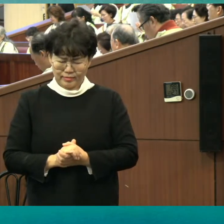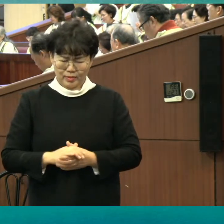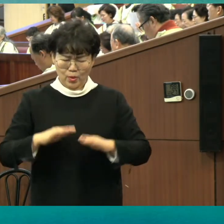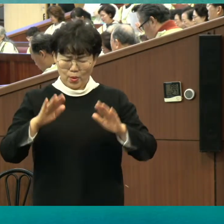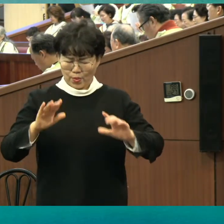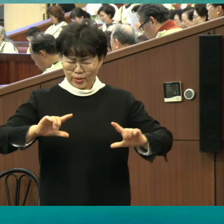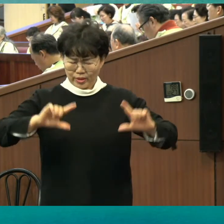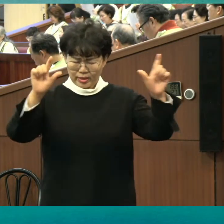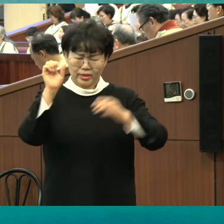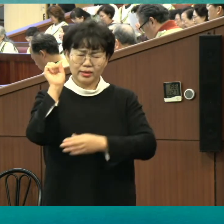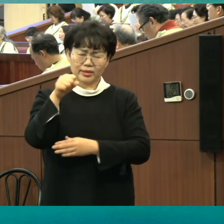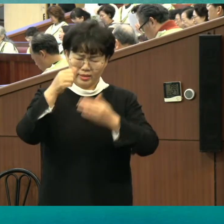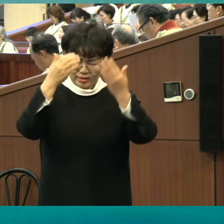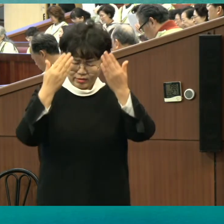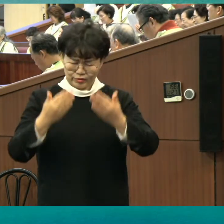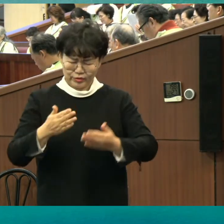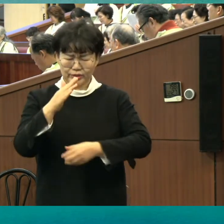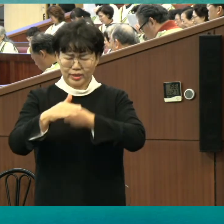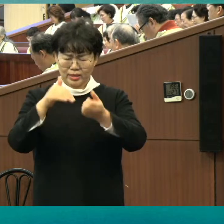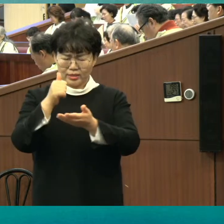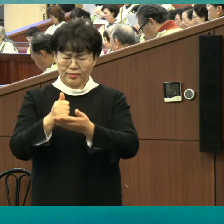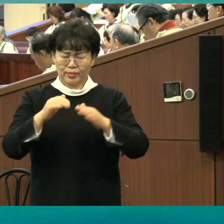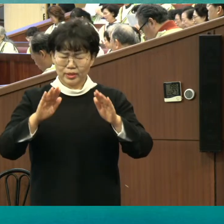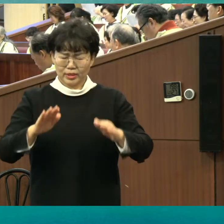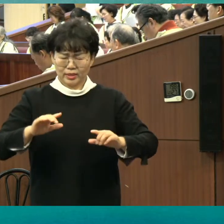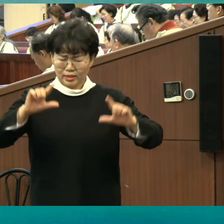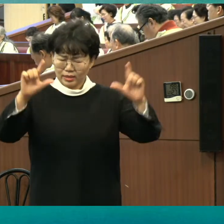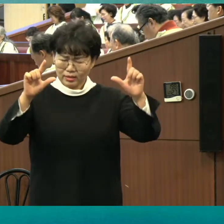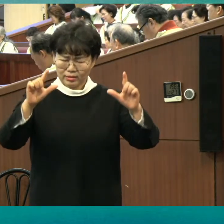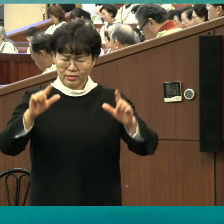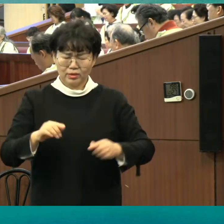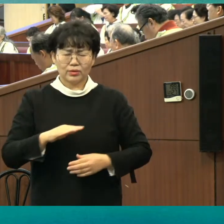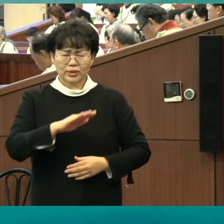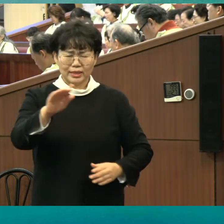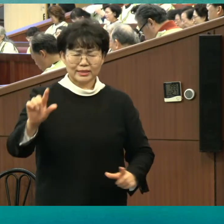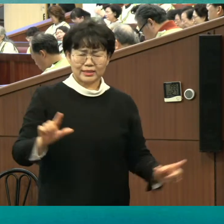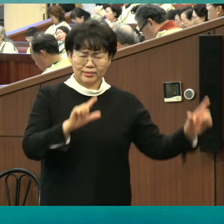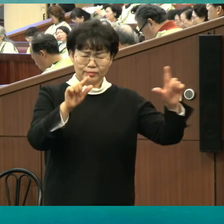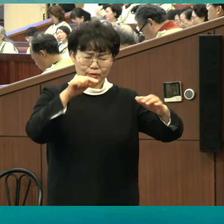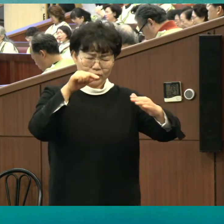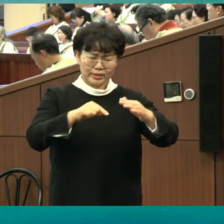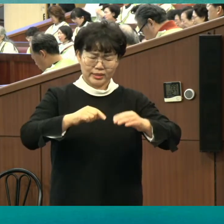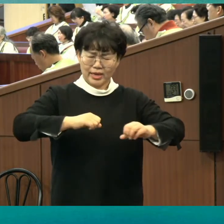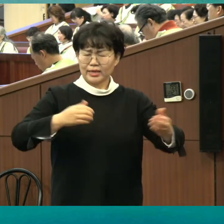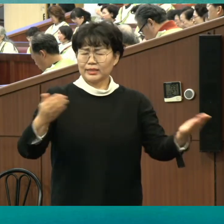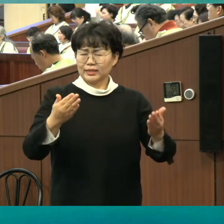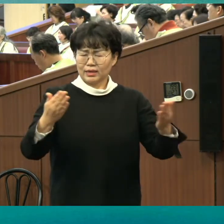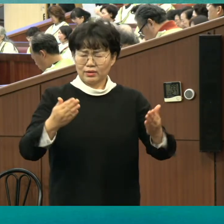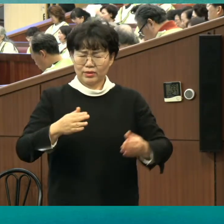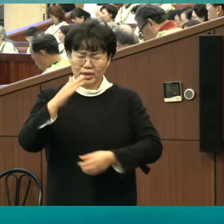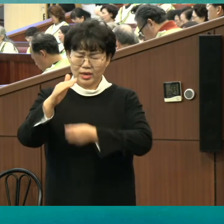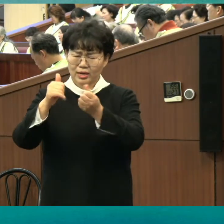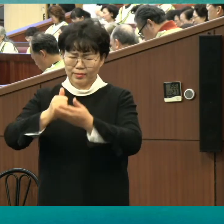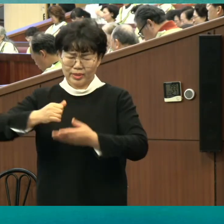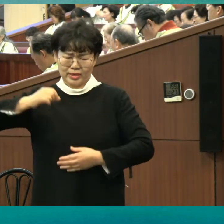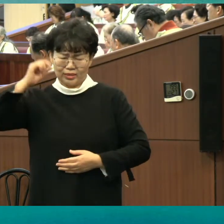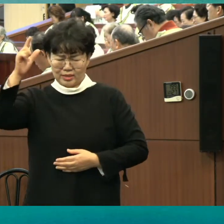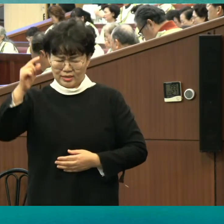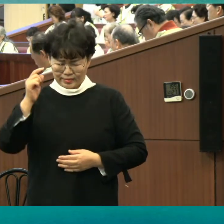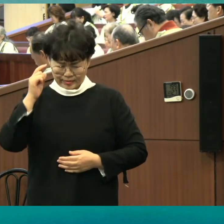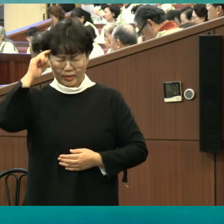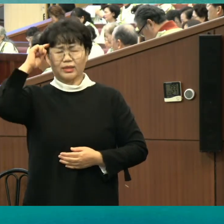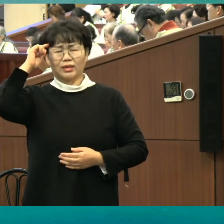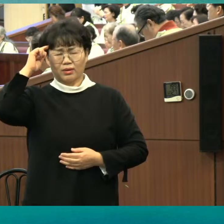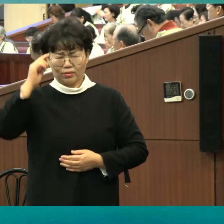2025년을 허락하신 하나님, 이 한 해 동안에도 우리의 삶 가운데 일하시고 또 하나님의 위대하심을 우리가 보게 하시고